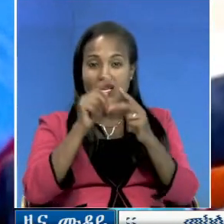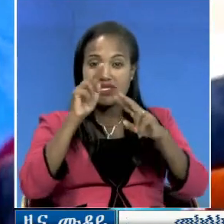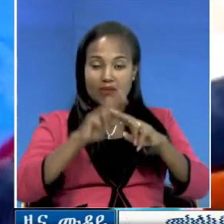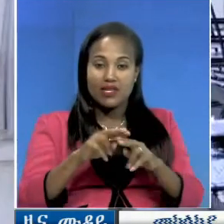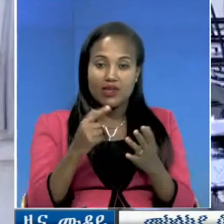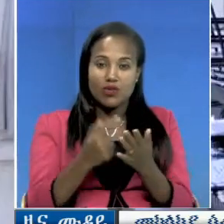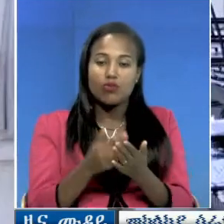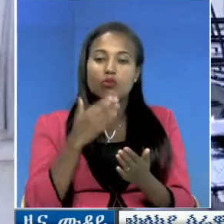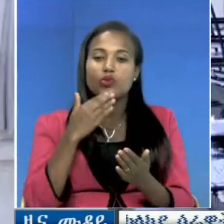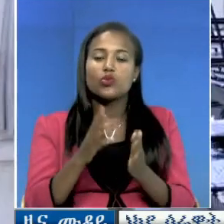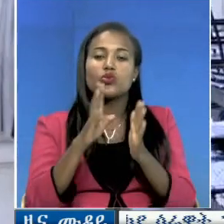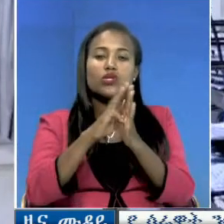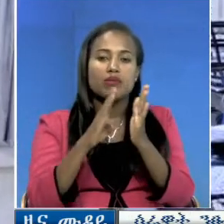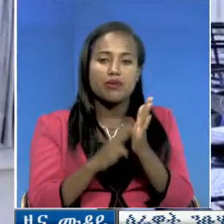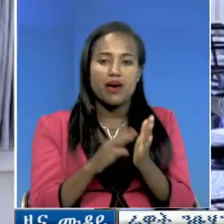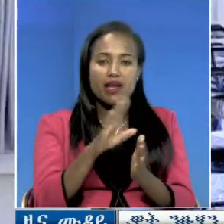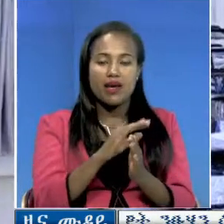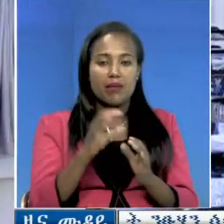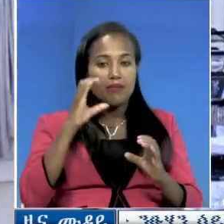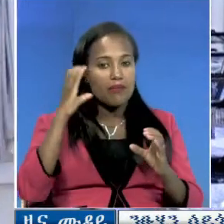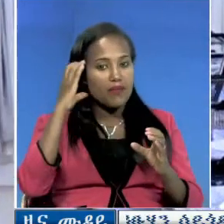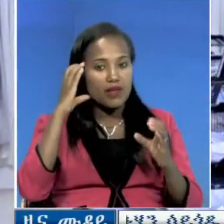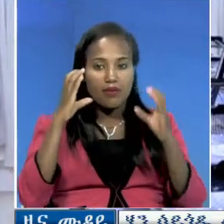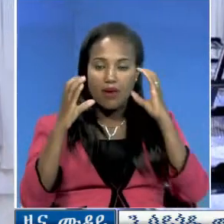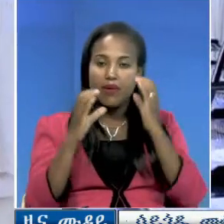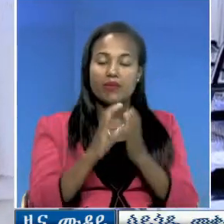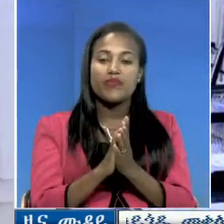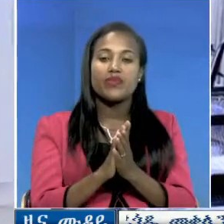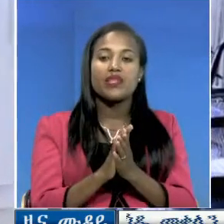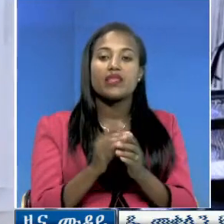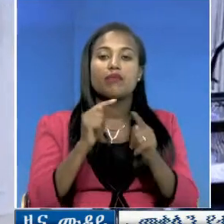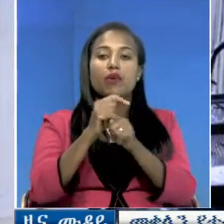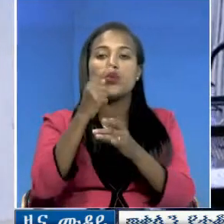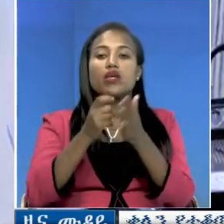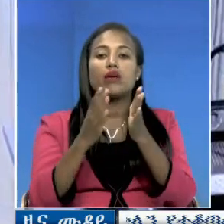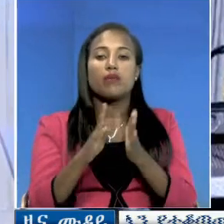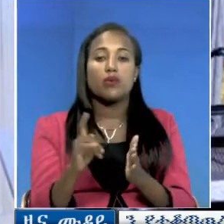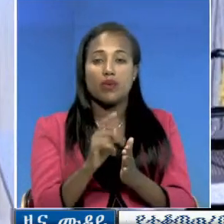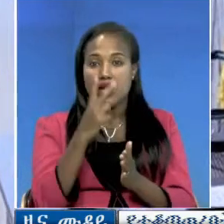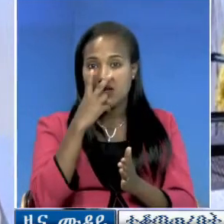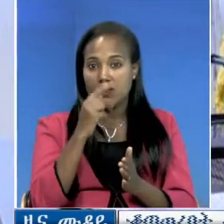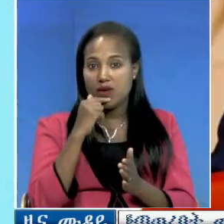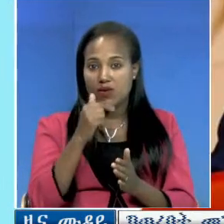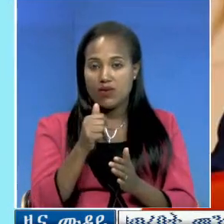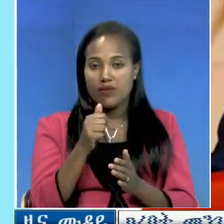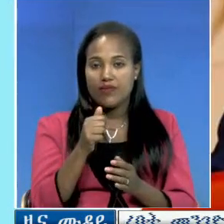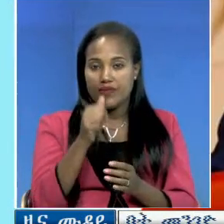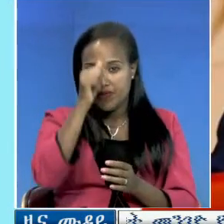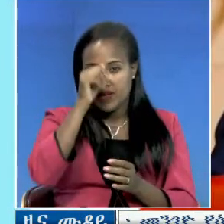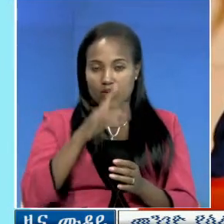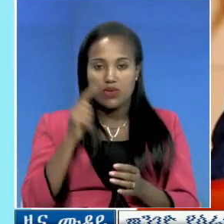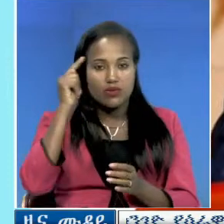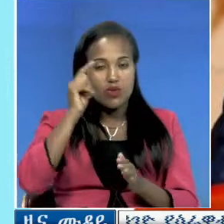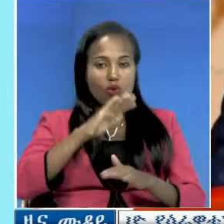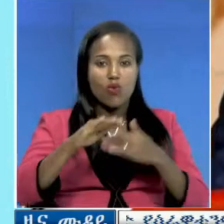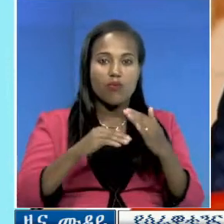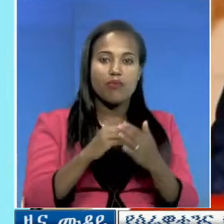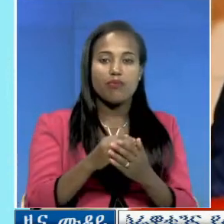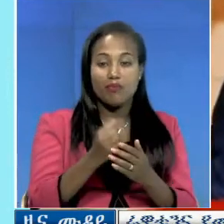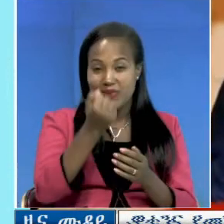እንዲሁም በጥሩ ዲሲፕሊንና መደማመጥ የተመራ ተግባር ውጤታማ እንደሚሆን አይተናል ያሉት አቶ ተመስገን ሁሉም